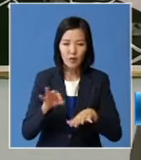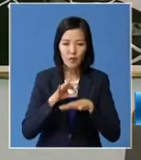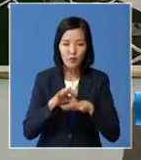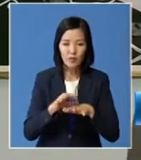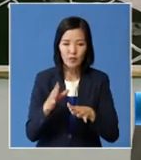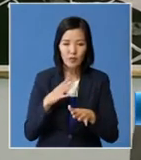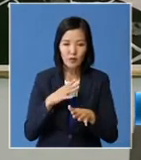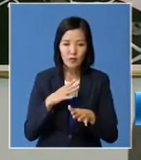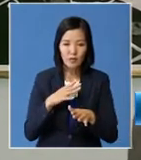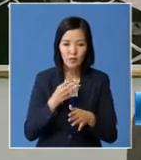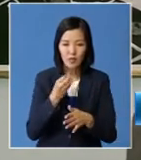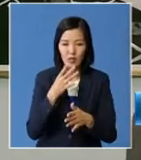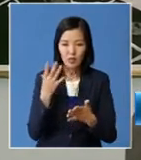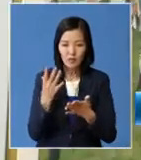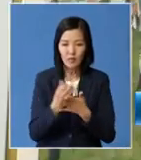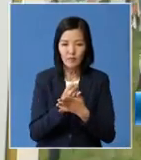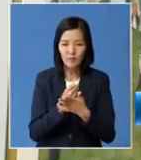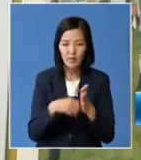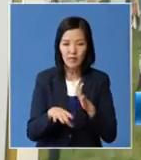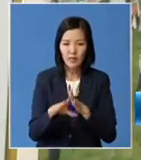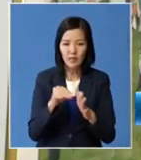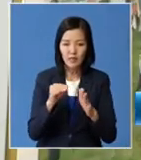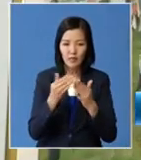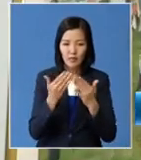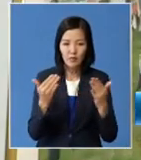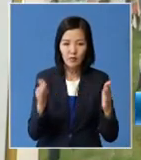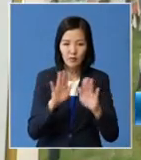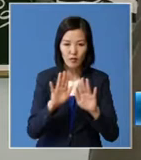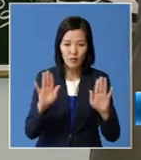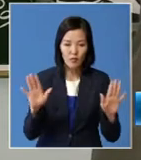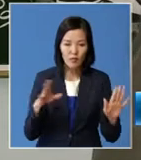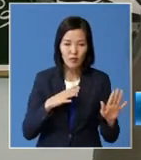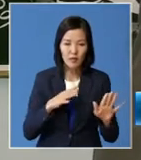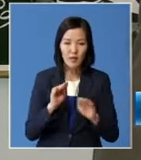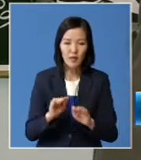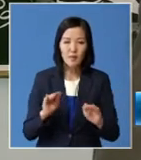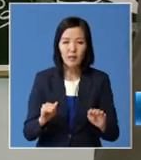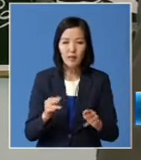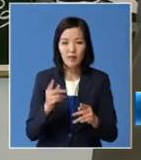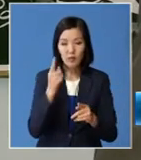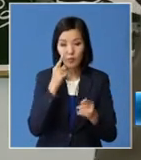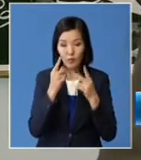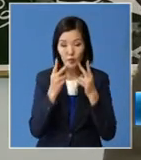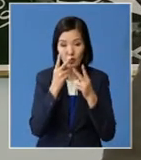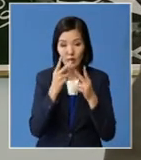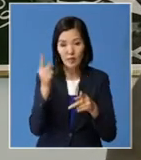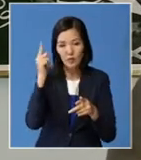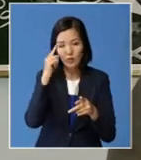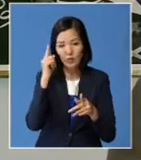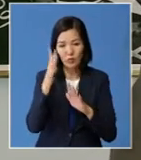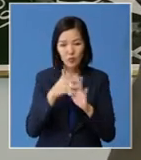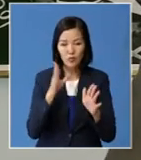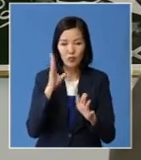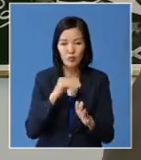біраз жақсы деп танылған жұмыстар осы жерде жарық көріп отыр. Сонда біз балалардың көзқарасын бірден жаңағы түсініп бере